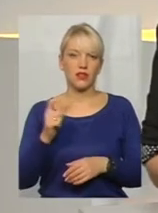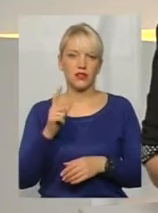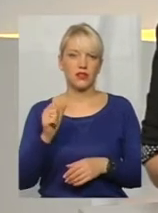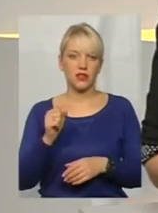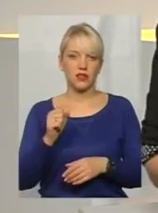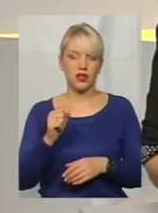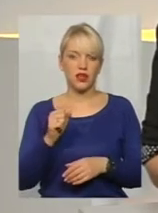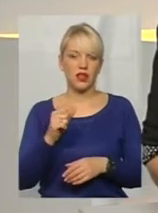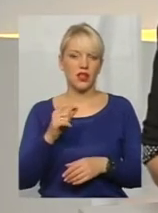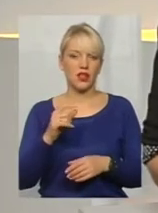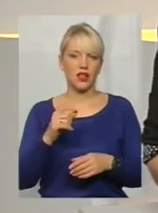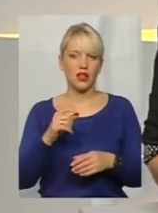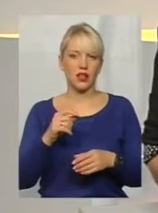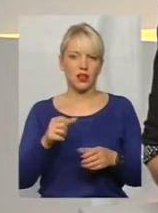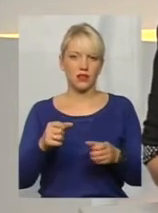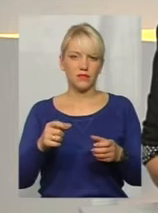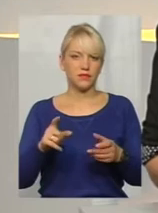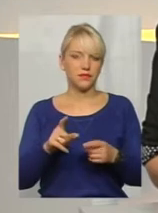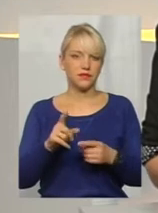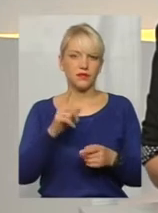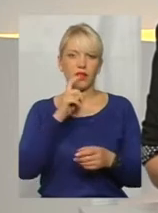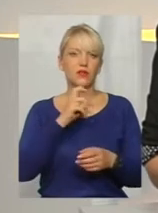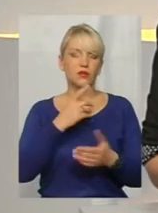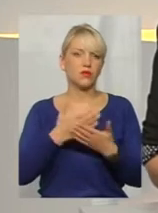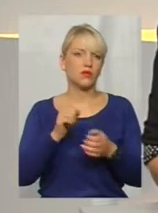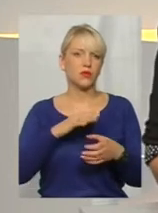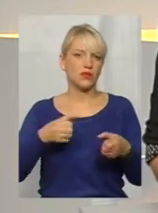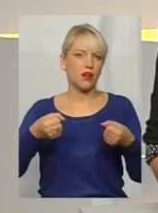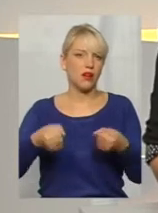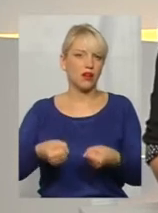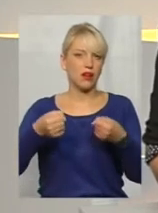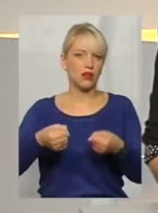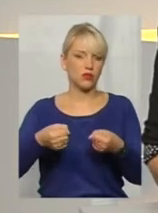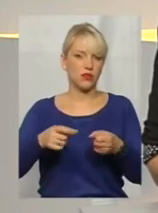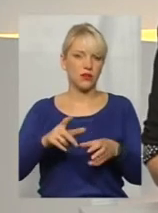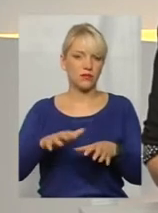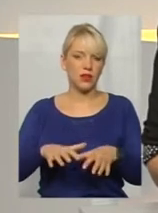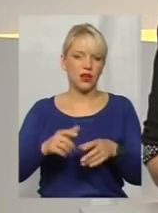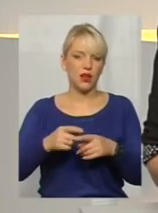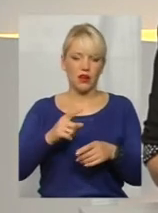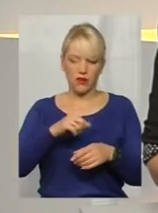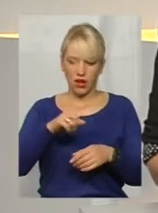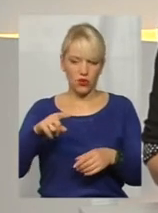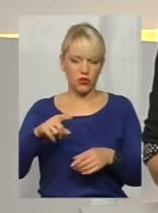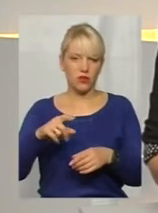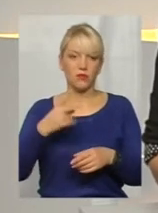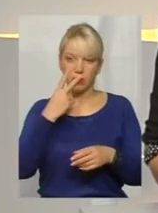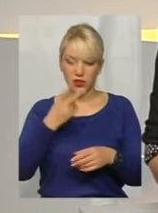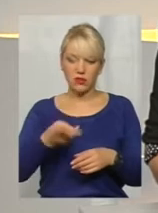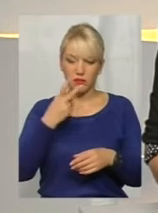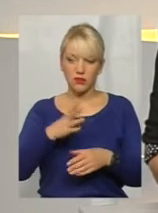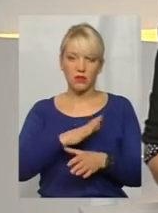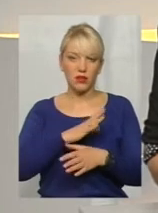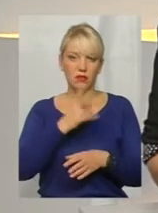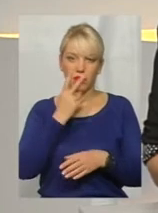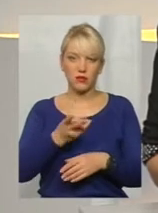Ніяку кардіограму, нічого не підключали. Але ну що, ви впевнені? Він мертвий,